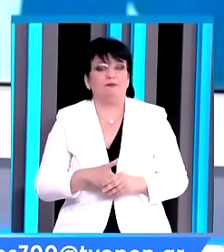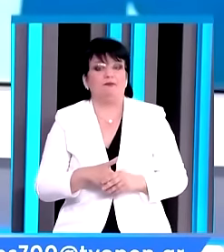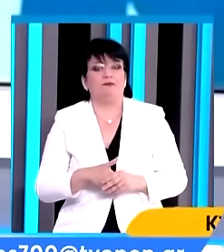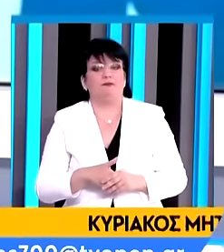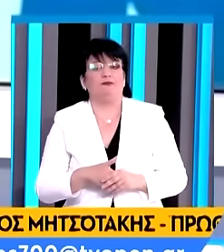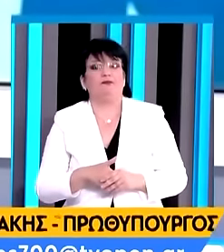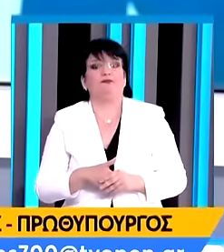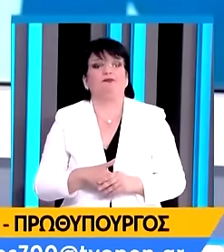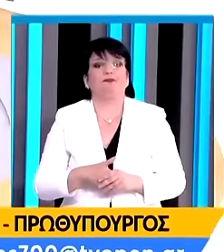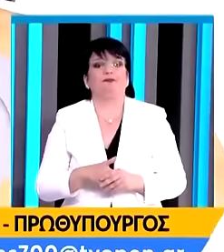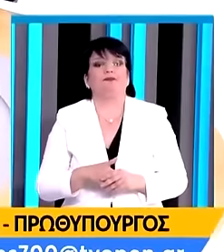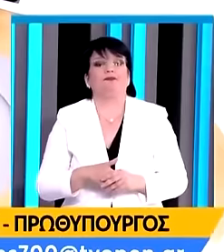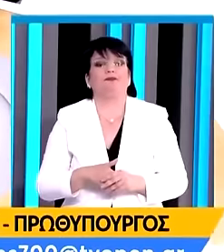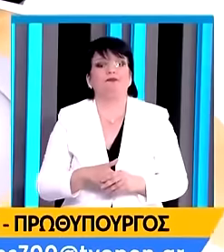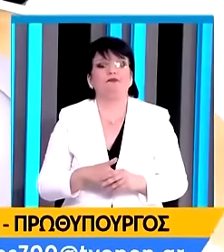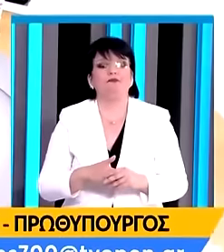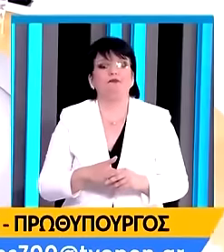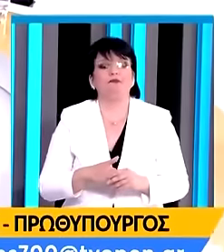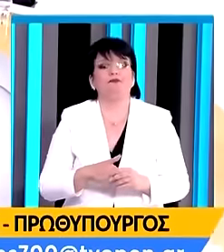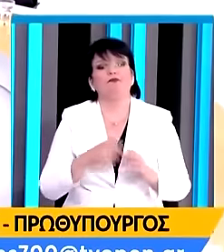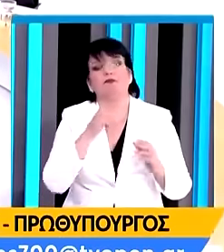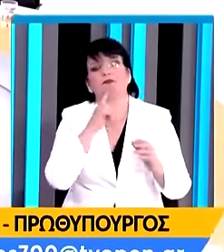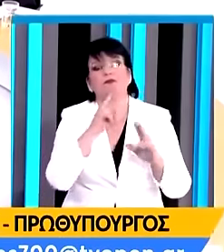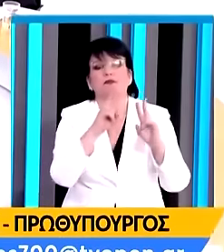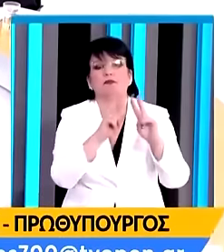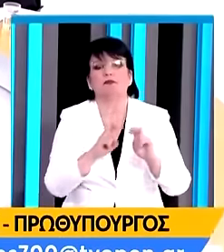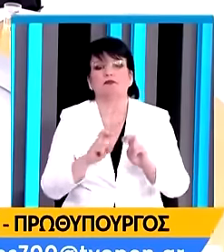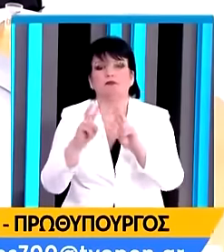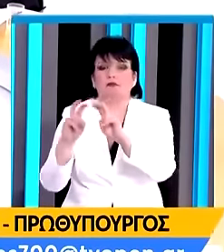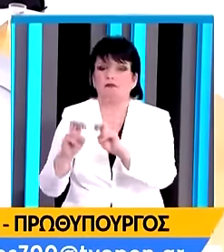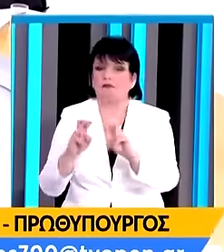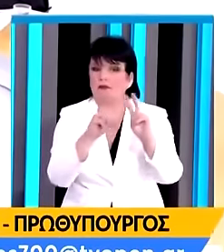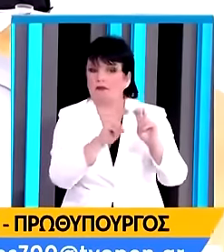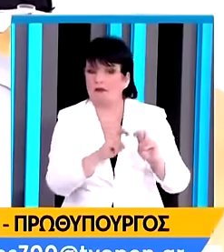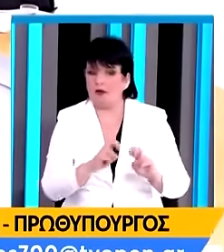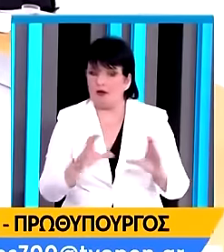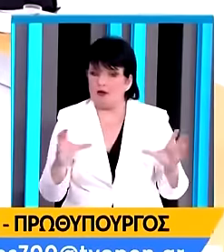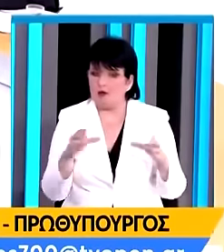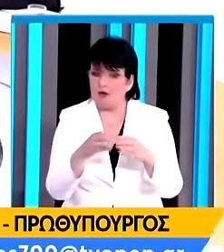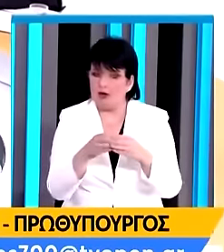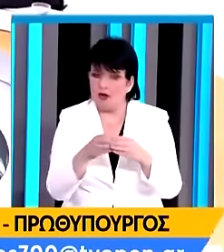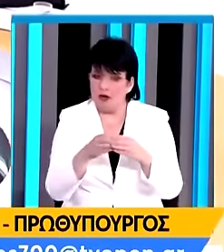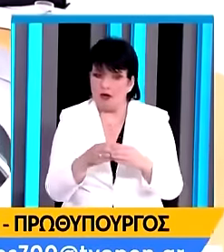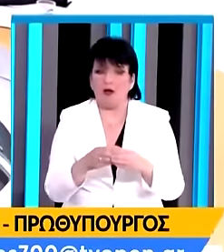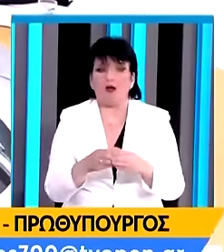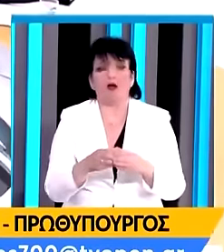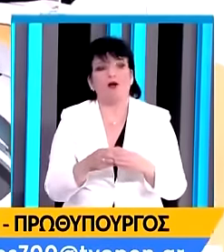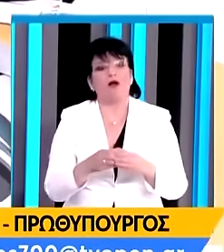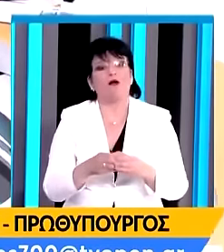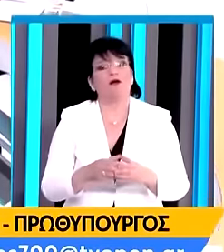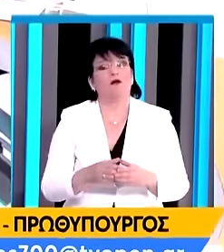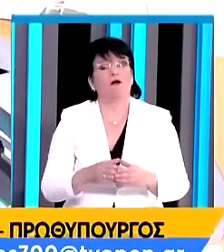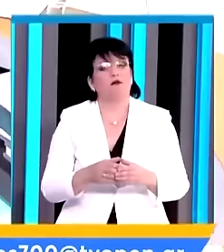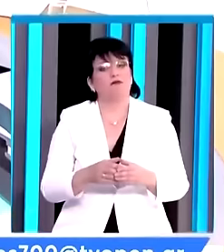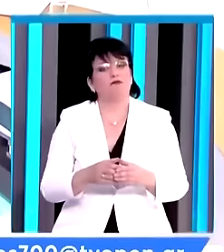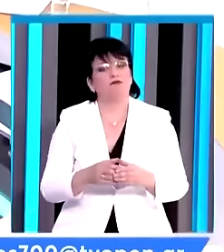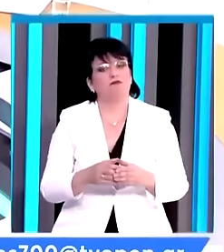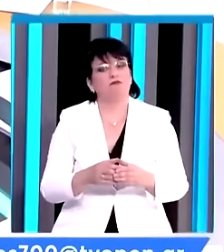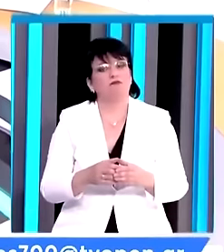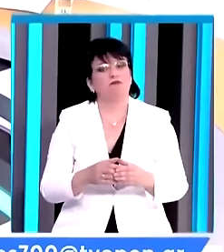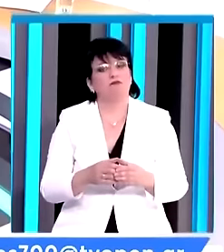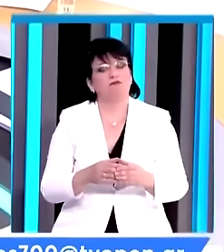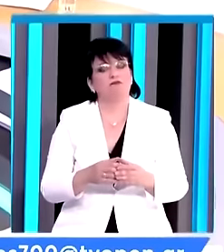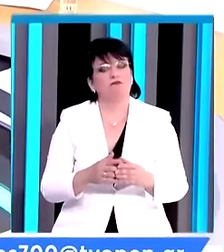Η δικαιοσύνη έχει κινηθεί αντικειμενικά και νομίζω ότι το επιβεβαιώνετε και εσείς με το ρεπορτάζ σας πολύ πιο γρήγορα από αντίστοιχες άλλες υποθέσεις. Υπάρχουν